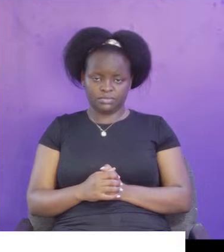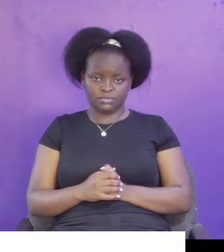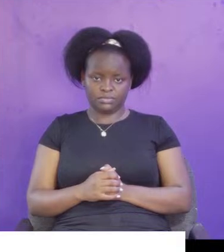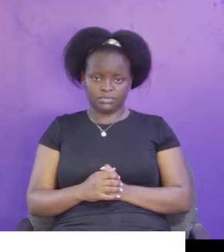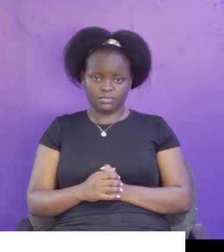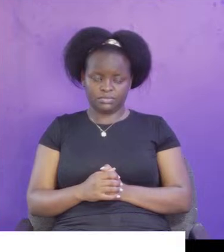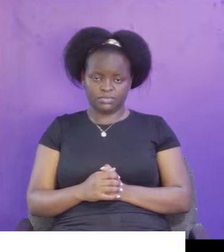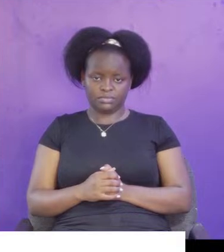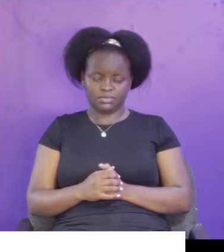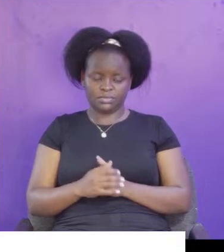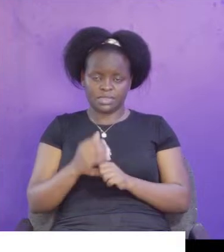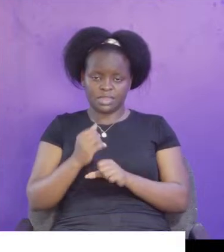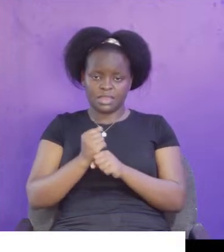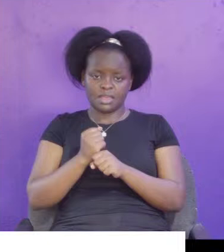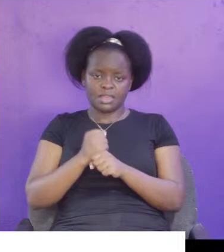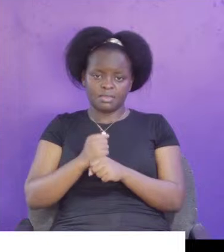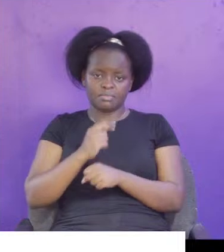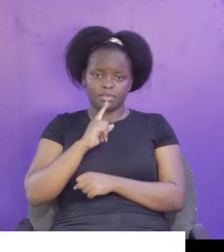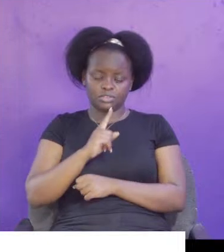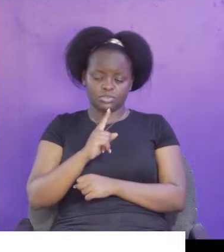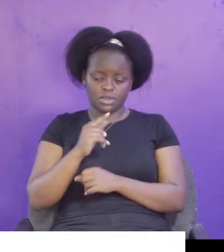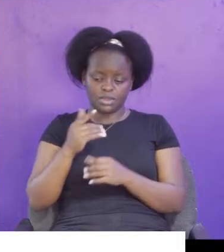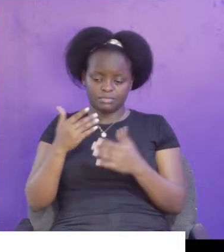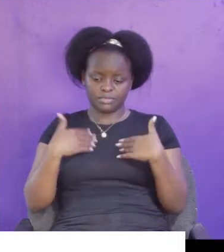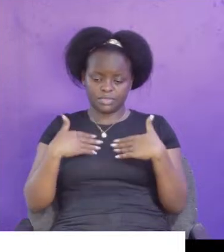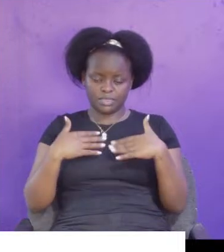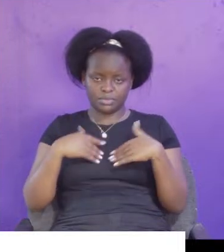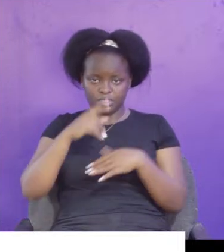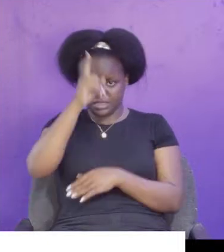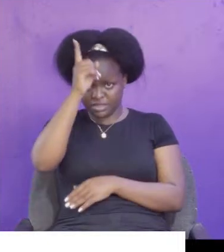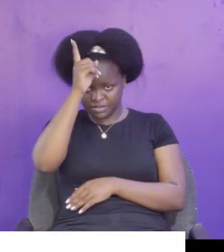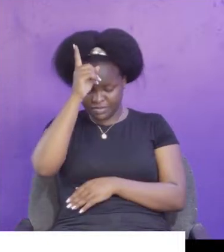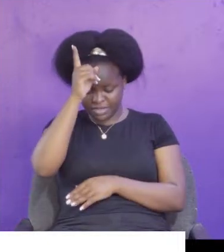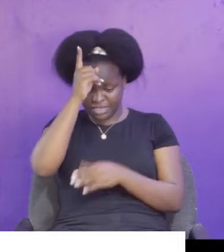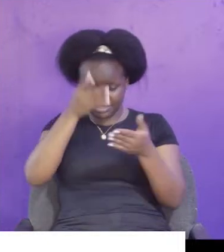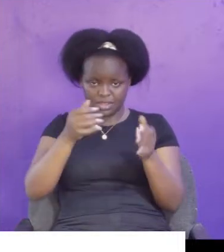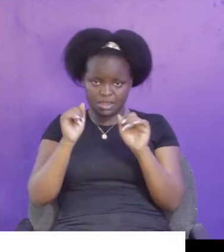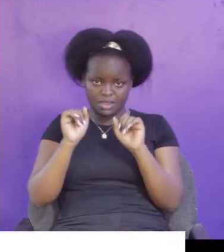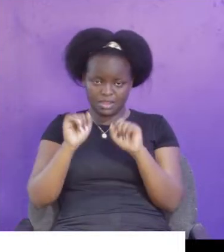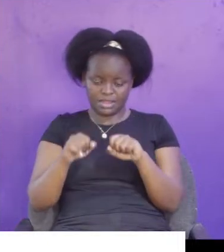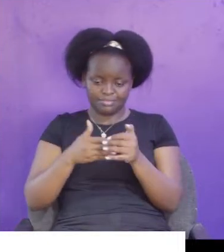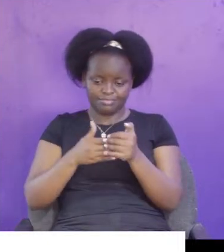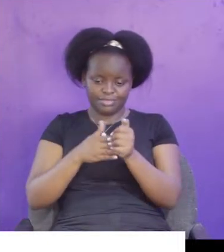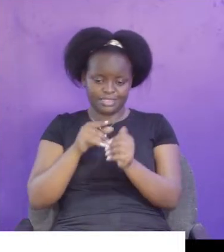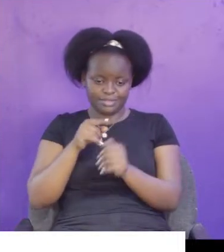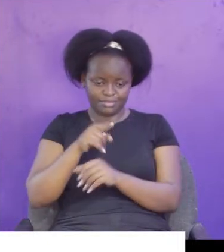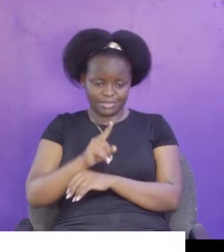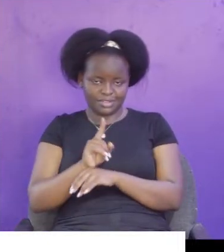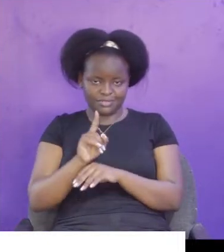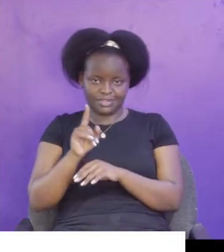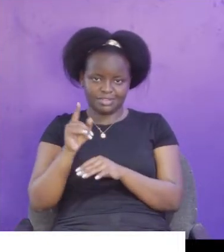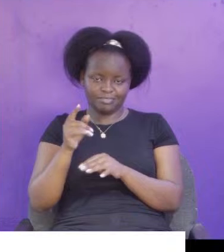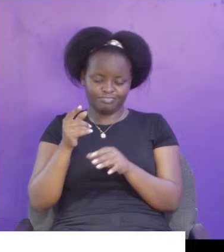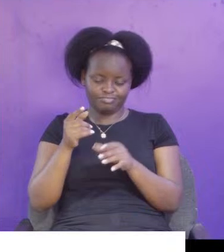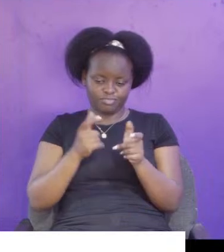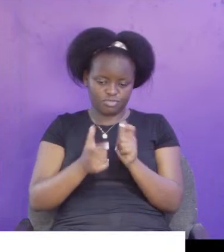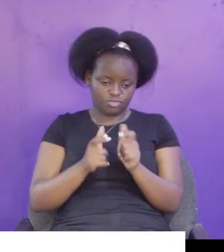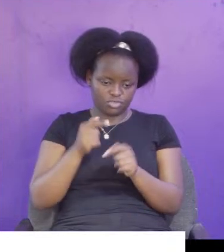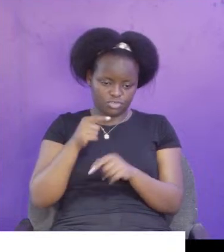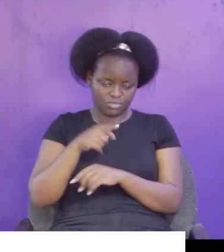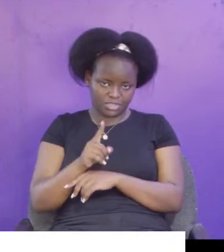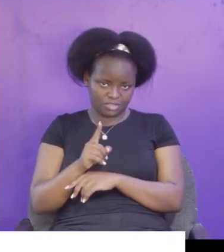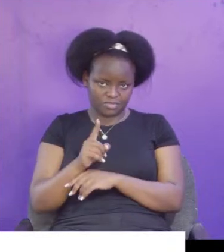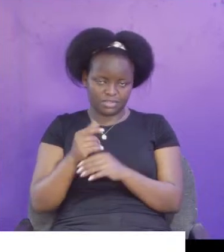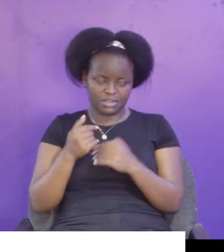kule mashinani wana uwezo ya kujiongoza na kujitawala na kuwa na